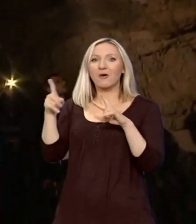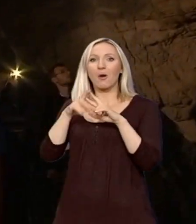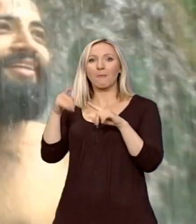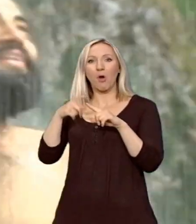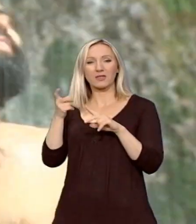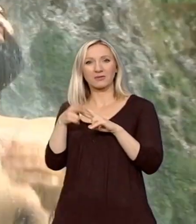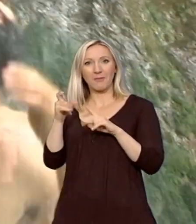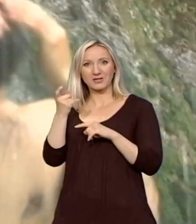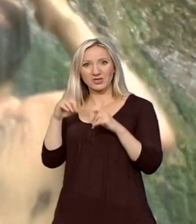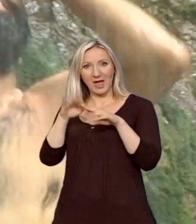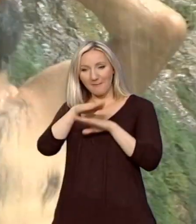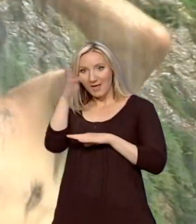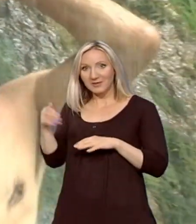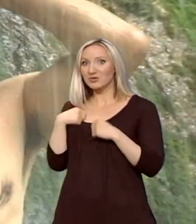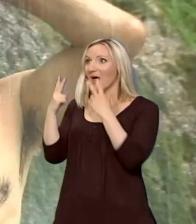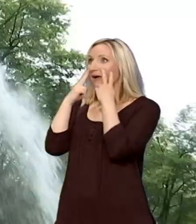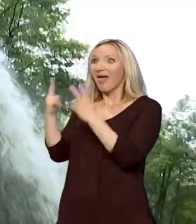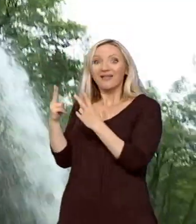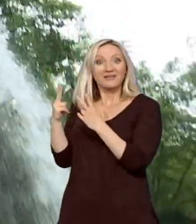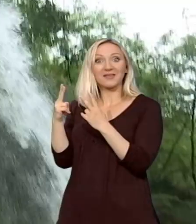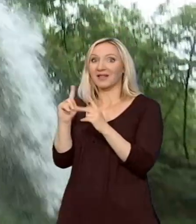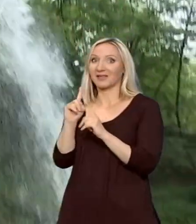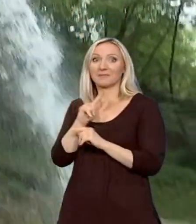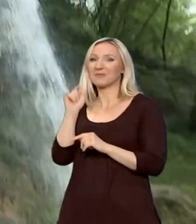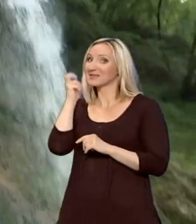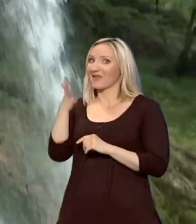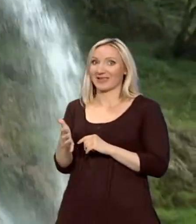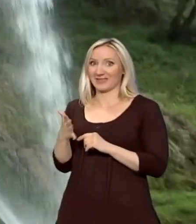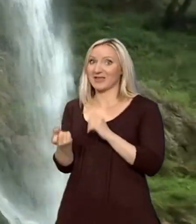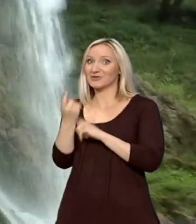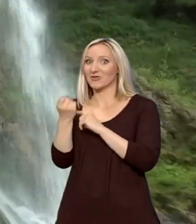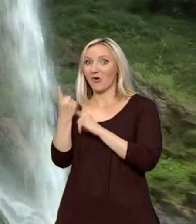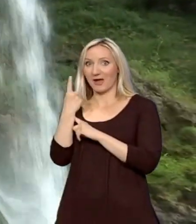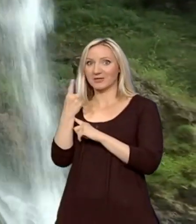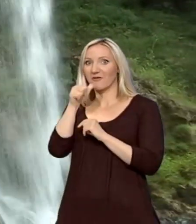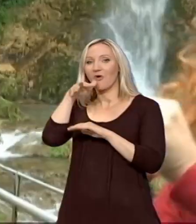pećine, prisustvovali nesvakidašnjoj sceni na vodopadu Gostilje.